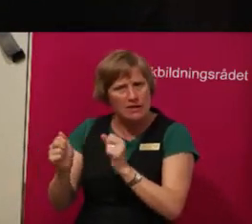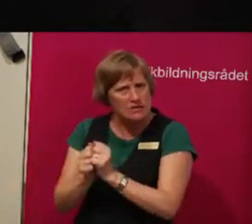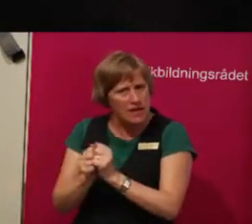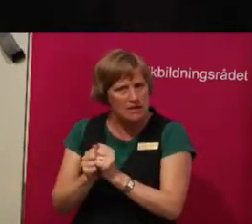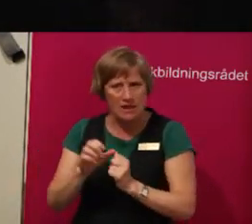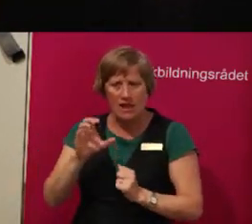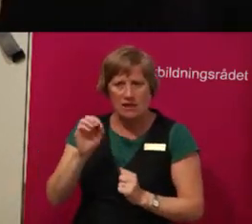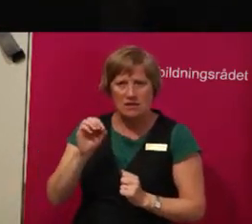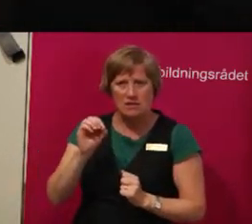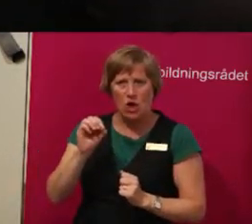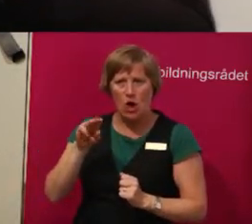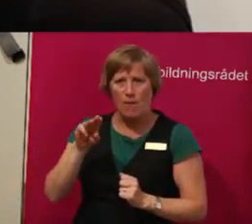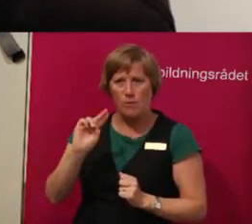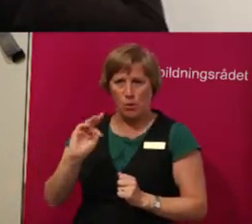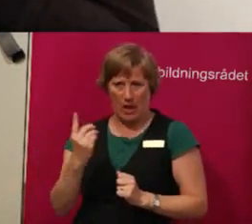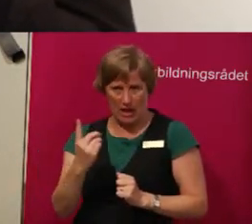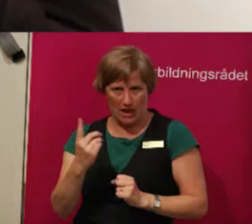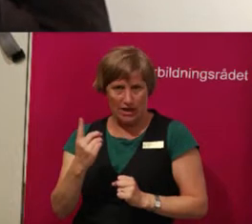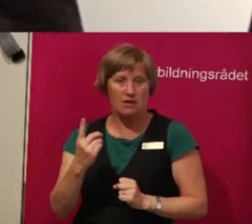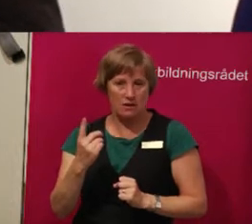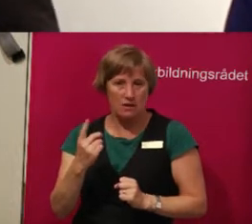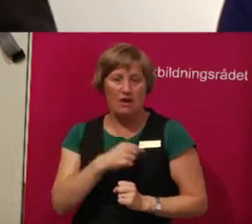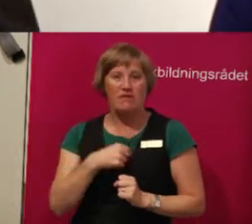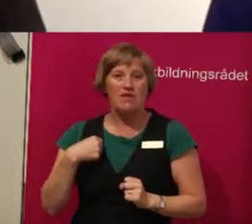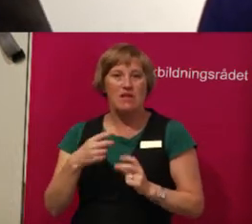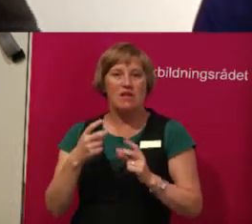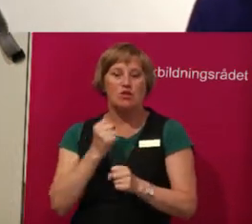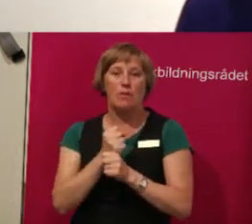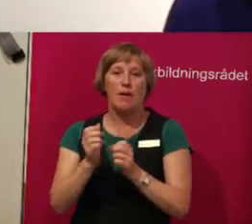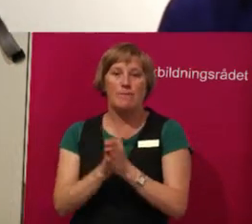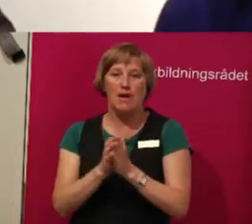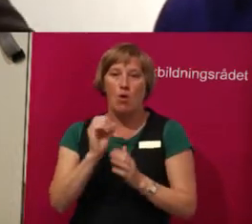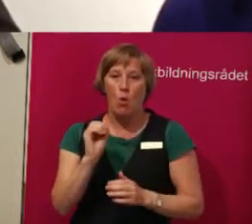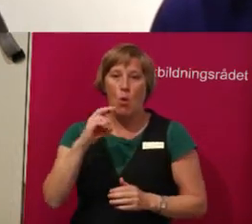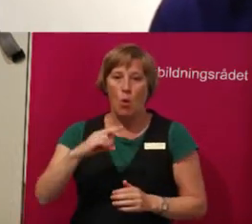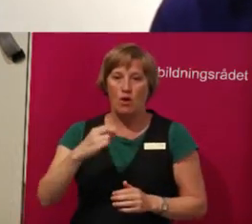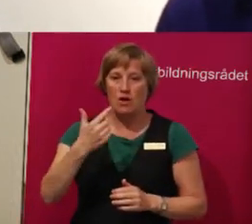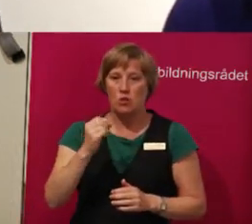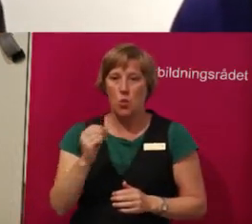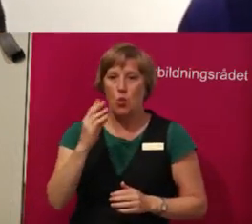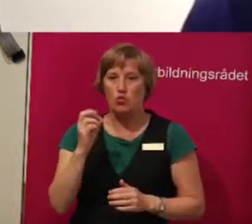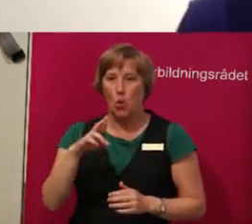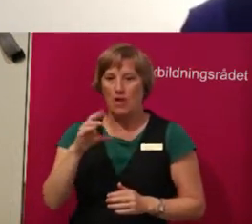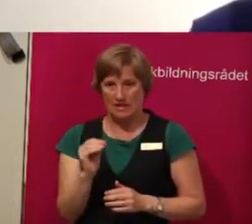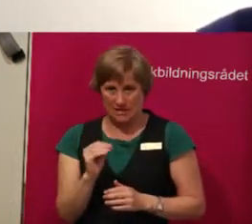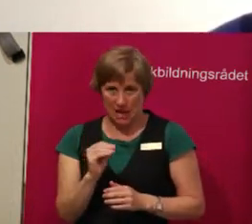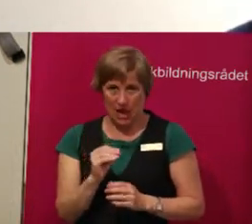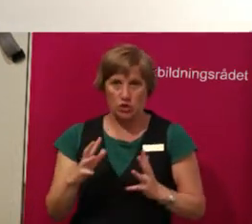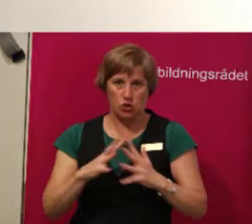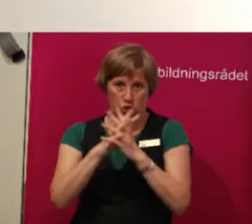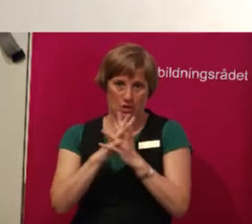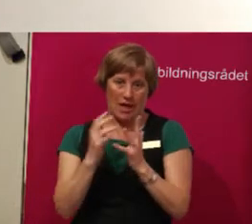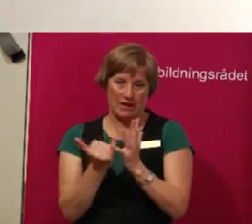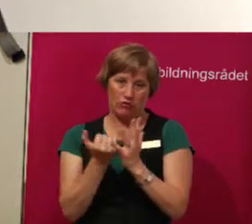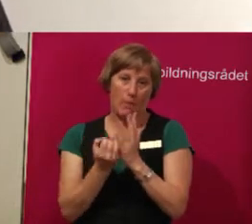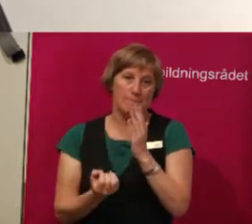Ja, alltså, jag skulle hänga på det första också. Där. Vi jobbar mycket med ortodoxa kyrkan i Bilda. Och det möter vi också. Det är jättespännande när man